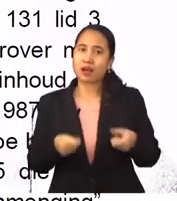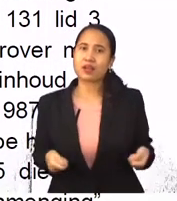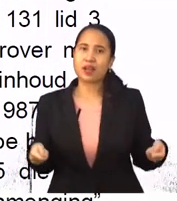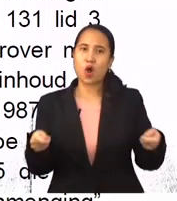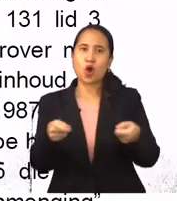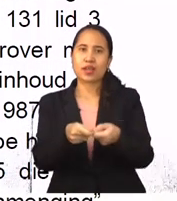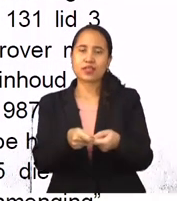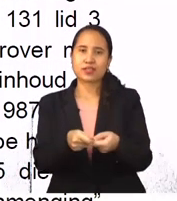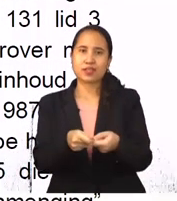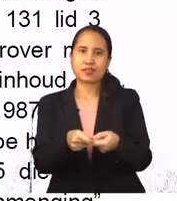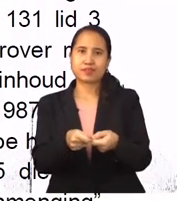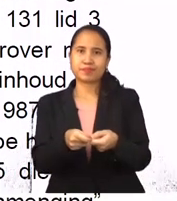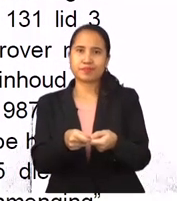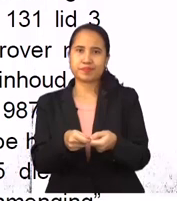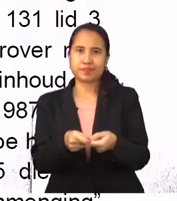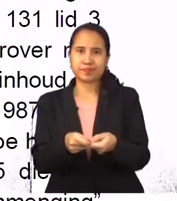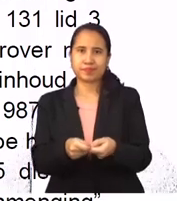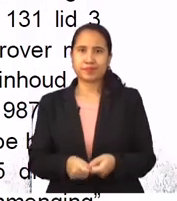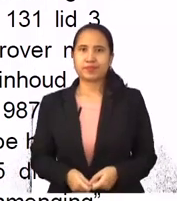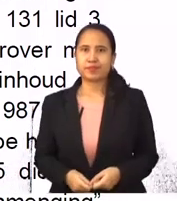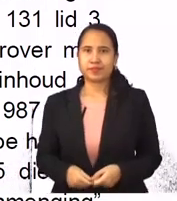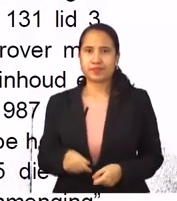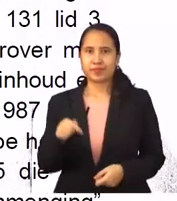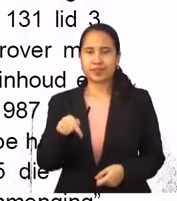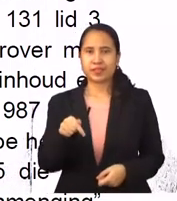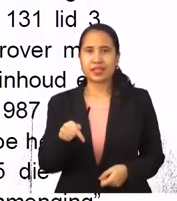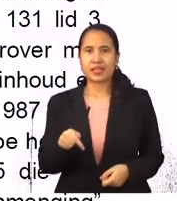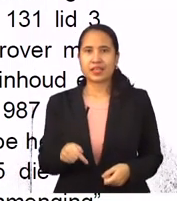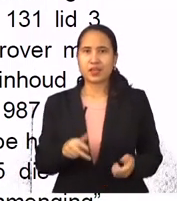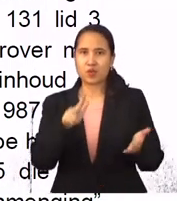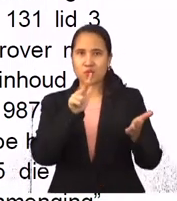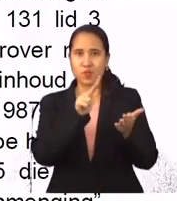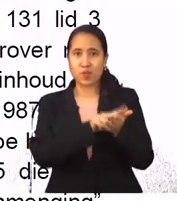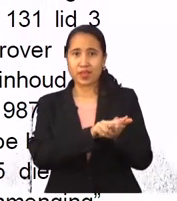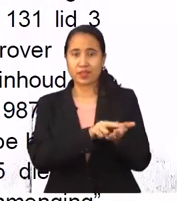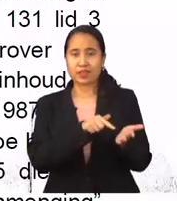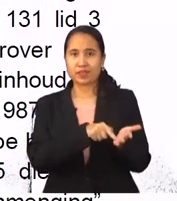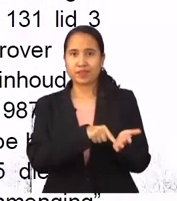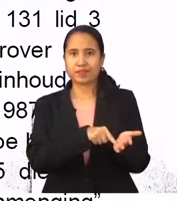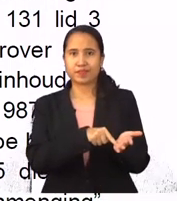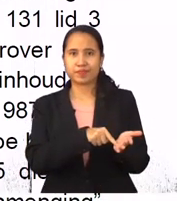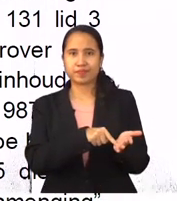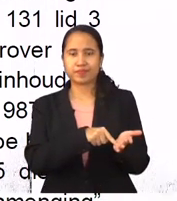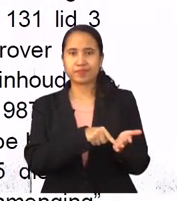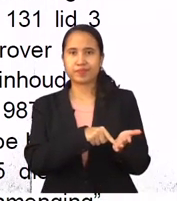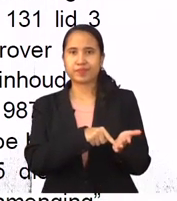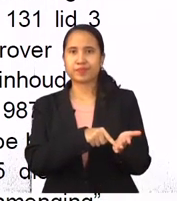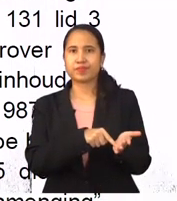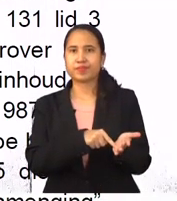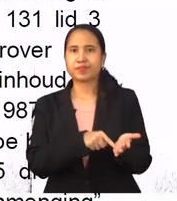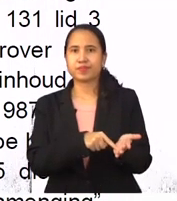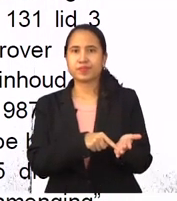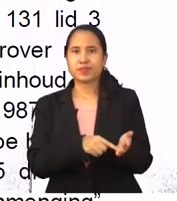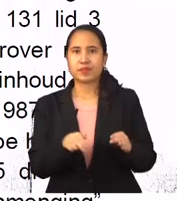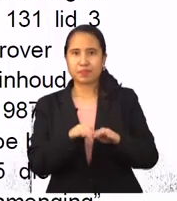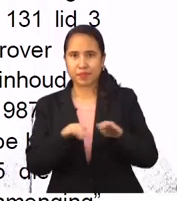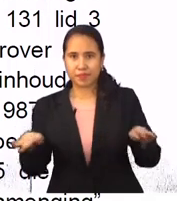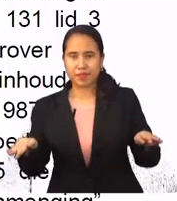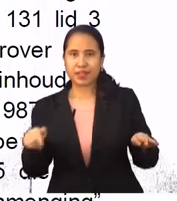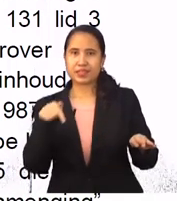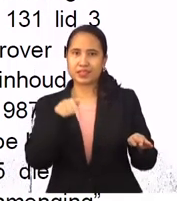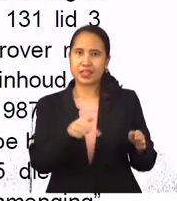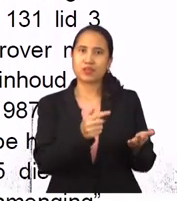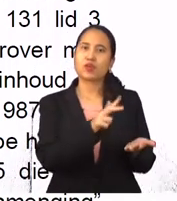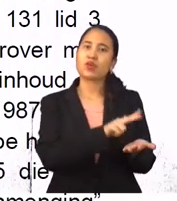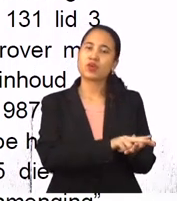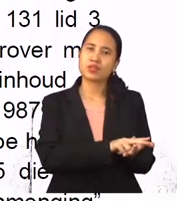zake. Dat het primaat van de amnestieverlening bij de formele wetgever ligt, vindt zijn grondslag in artikel 72 van de